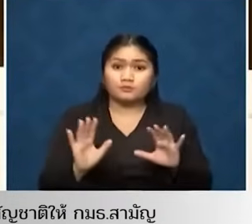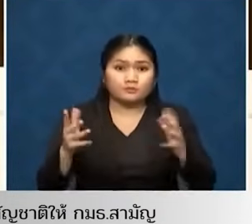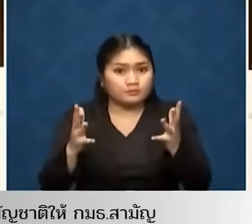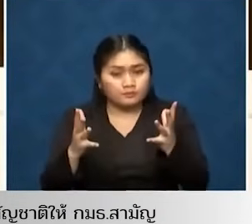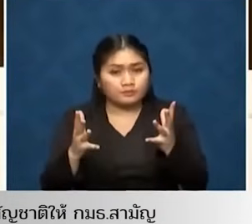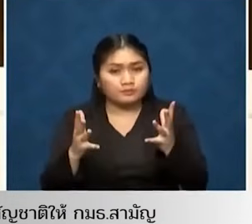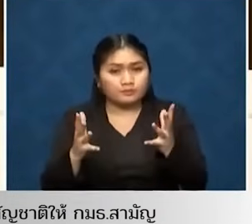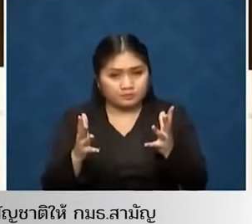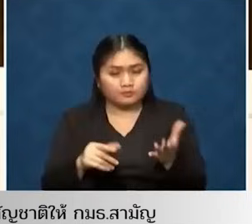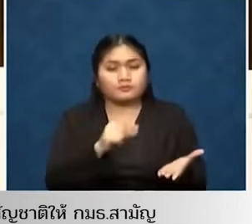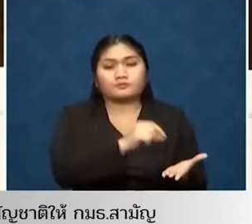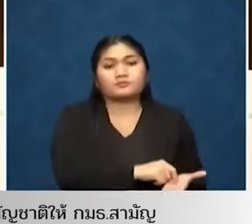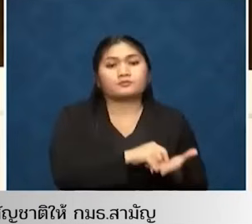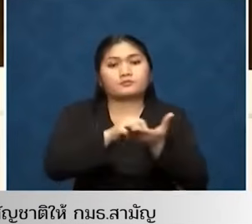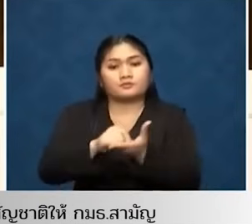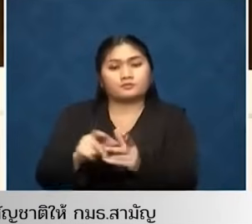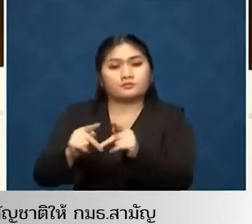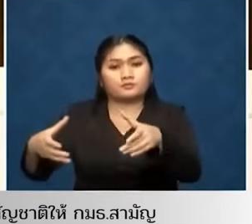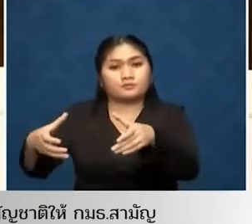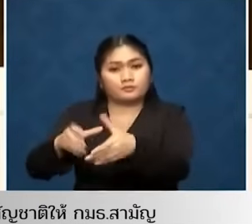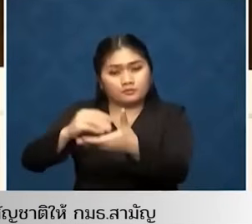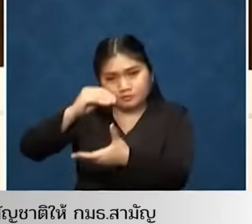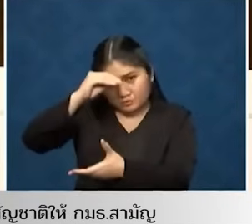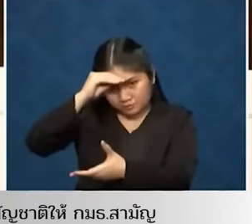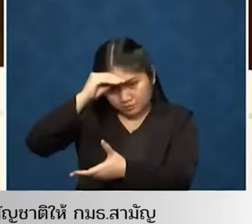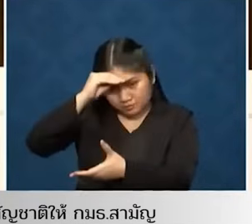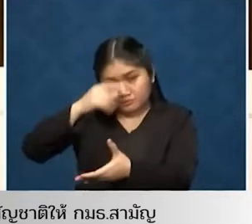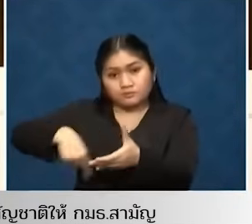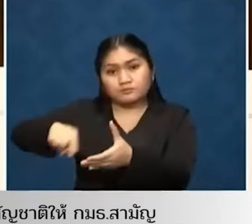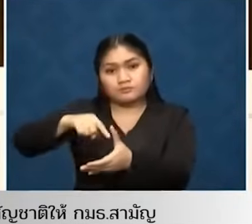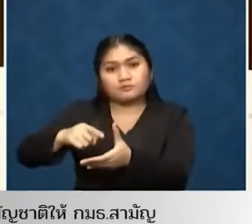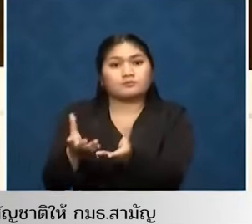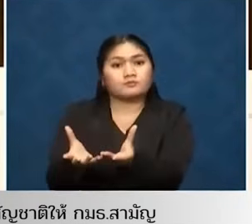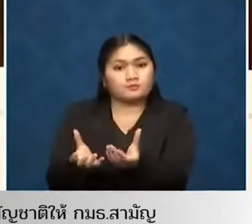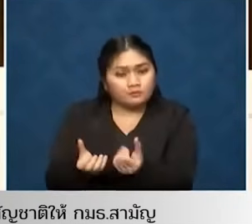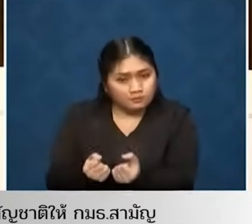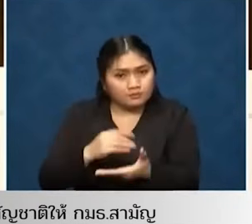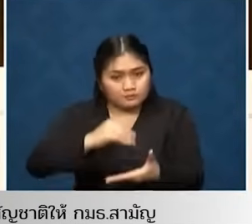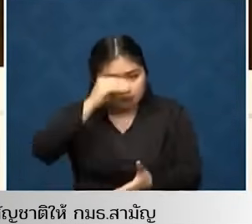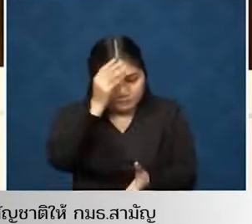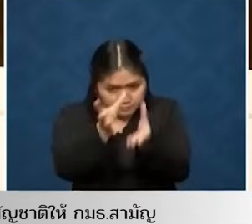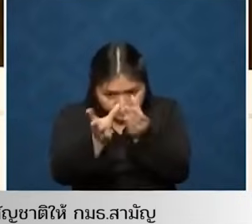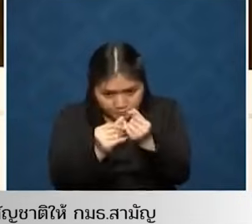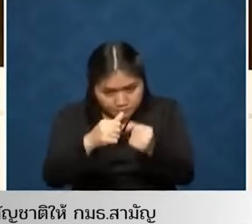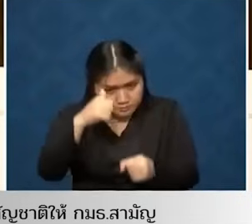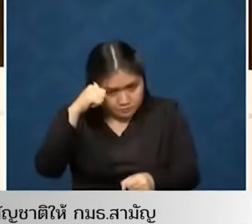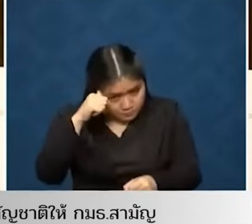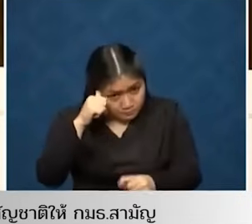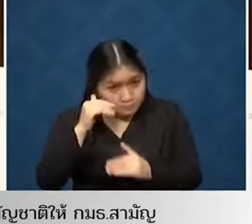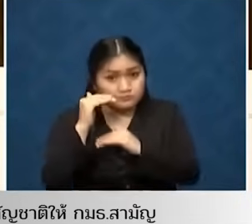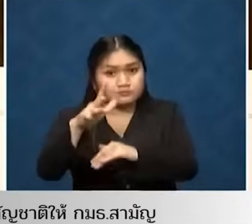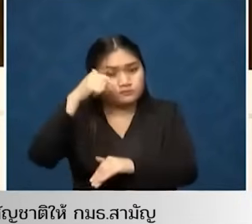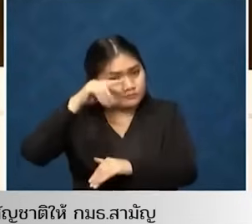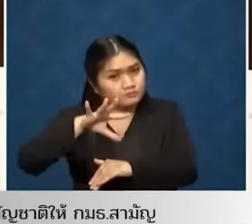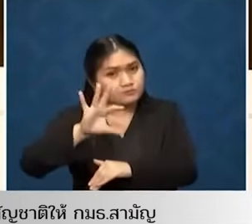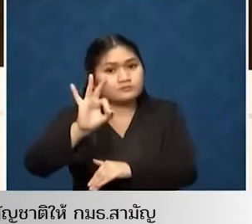ดข้องถือว่าส่งไปให้กับการสามัญการศึกษารับไปศึกษาภายในเวลา90วัน